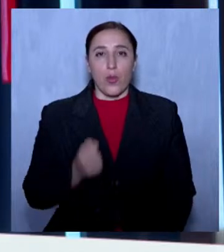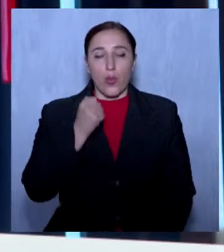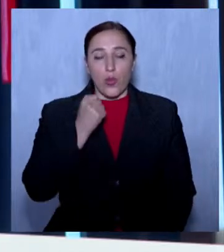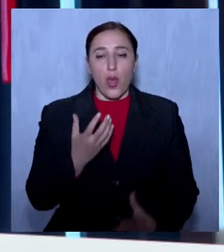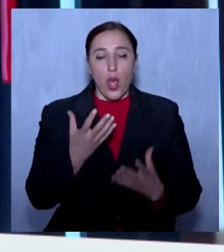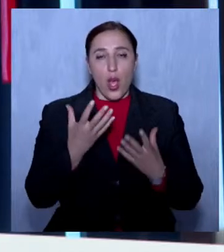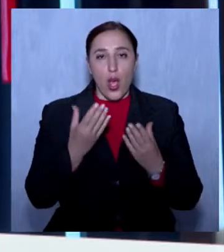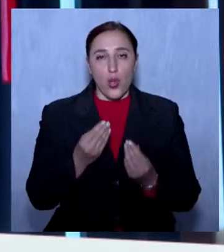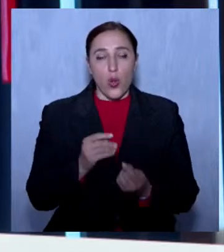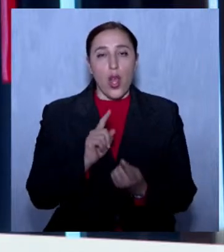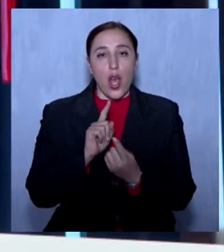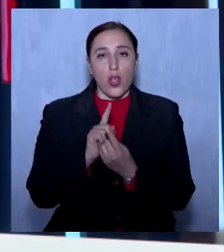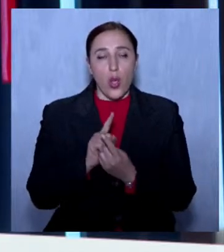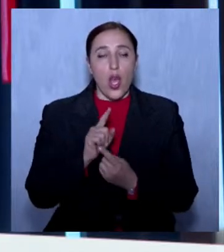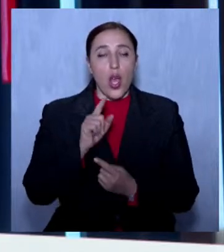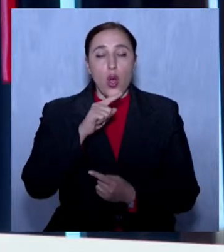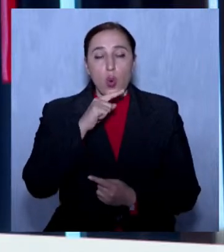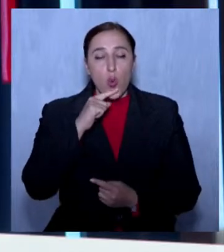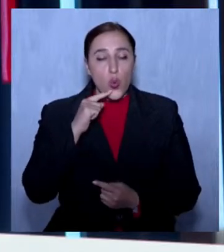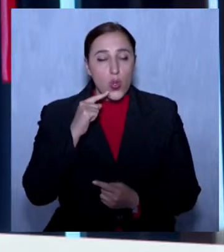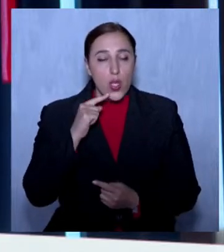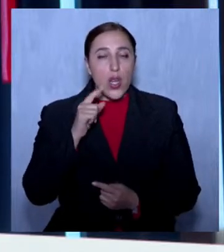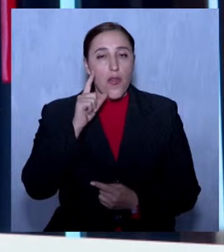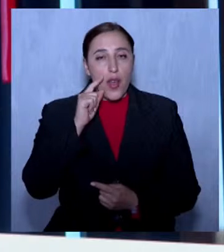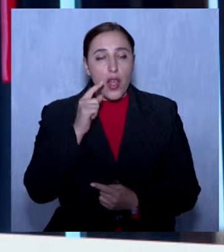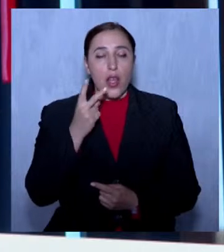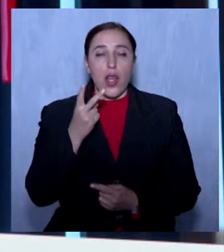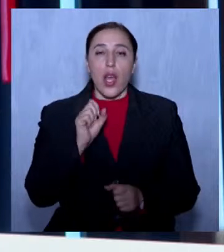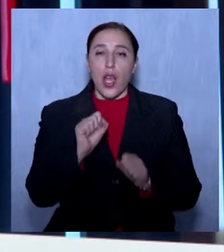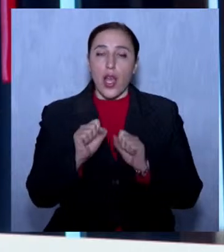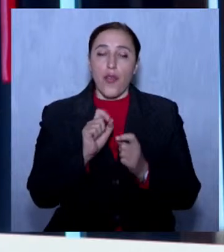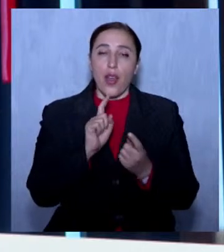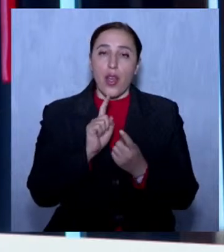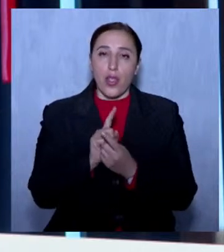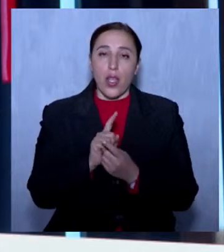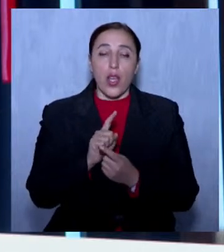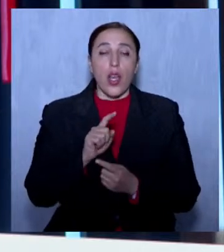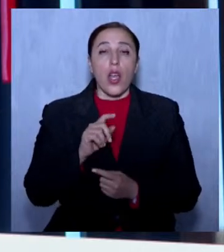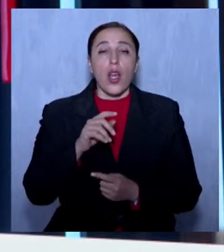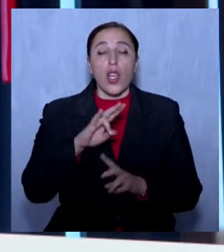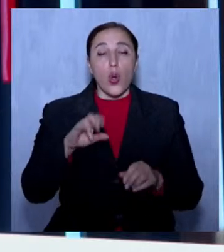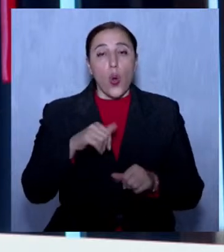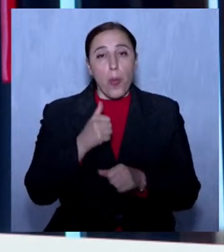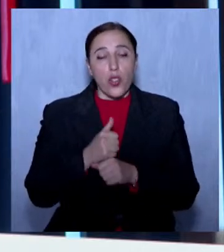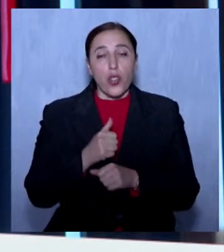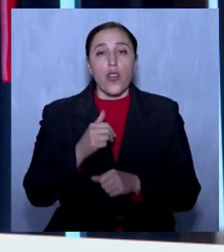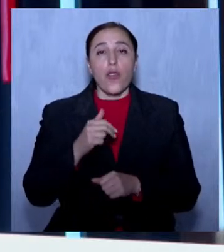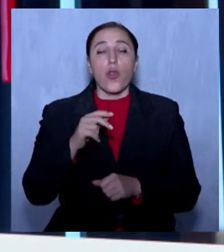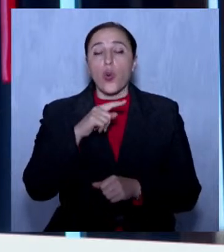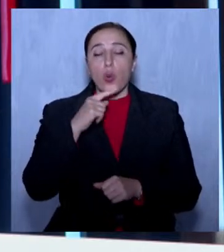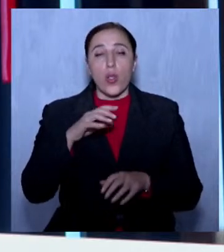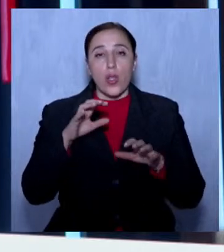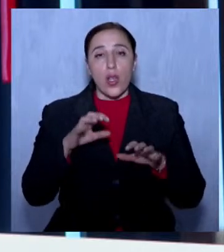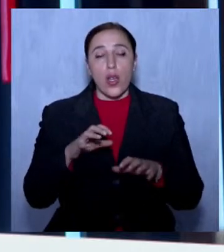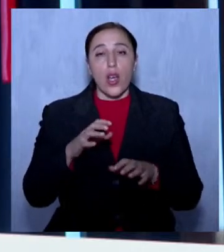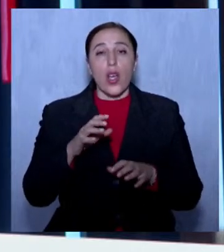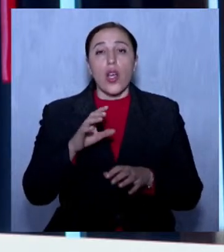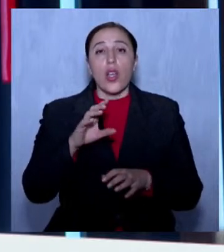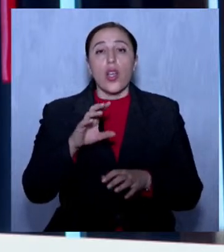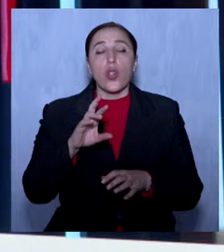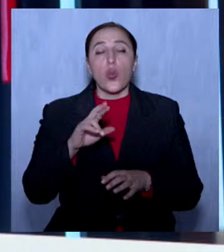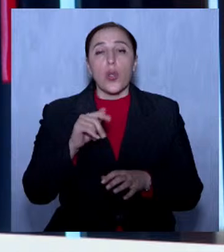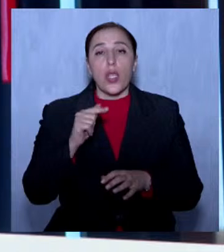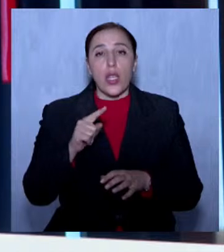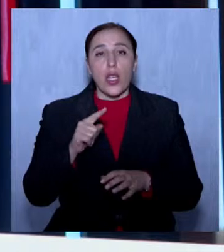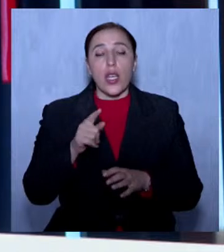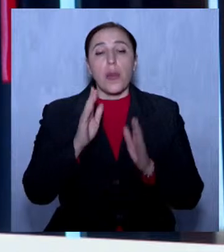Մոսկվայում այսօր հանդիպում են Ռուսաստանի եւ Հայաստանի ղեկավարները։ Արդյոք Փաշինյանը եւ Պուտինը կքննարկեն Սյունիքով Ադրբեջանի պահանջած